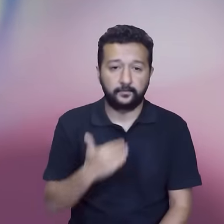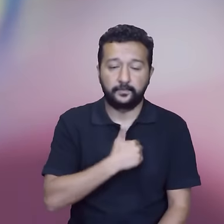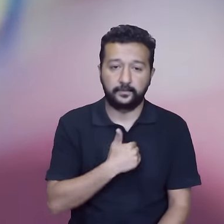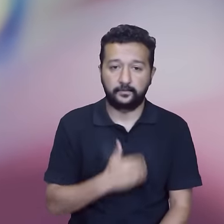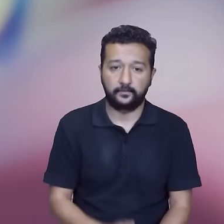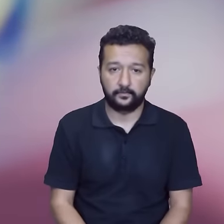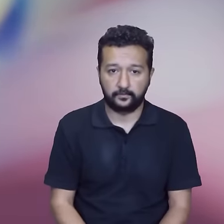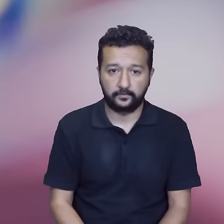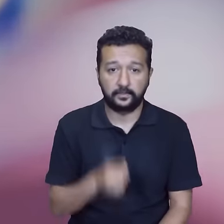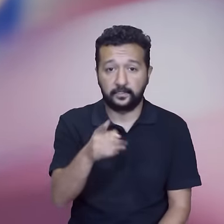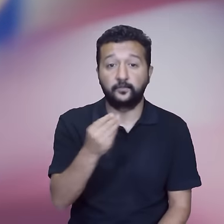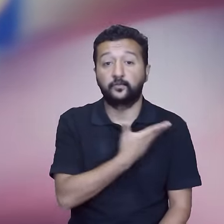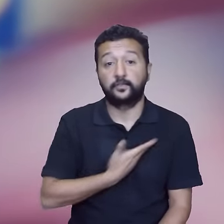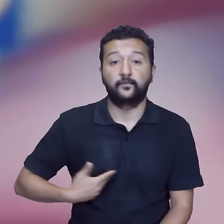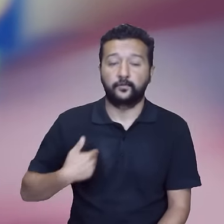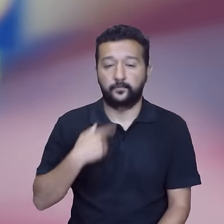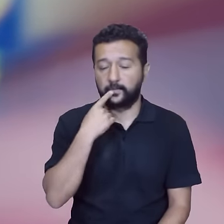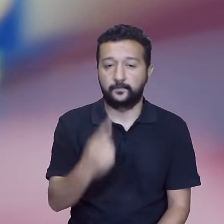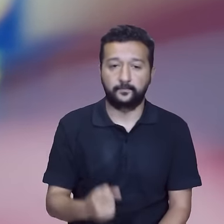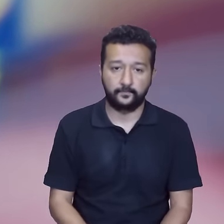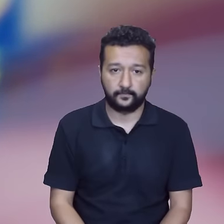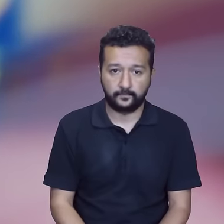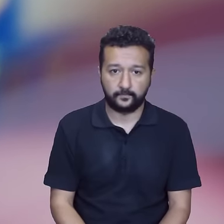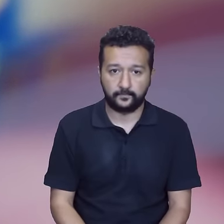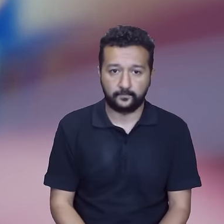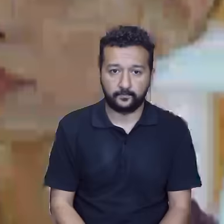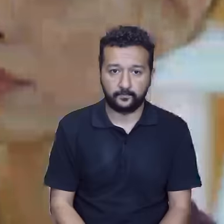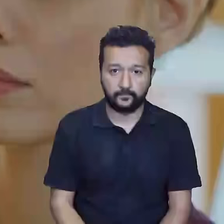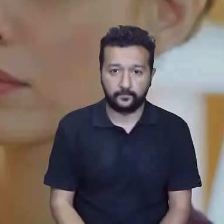Ben seni çok seviyorum.